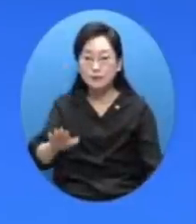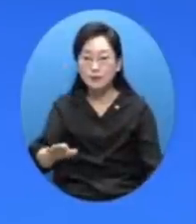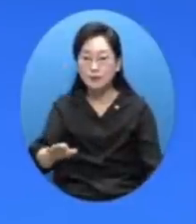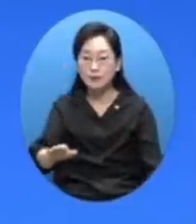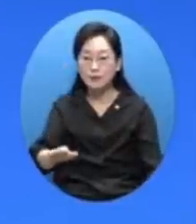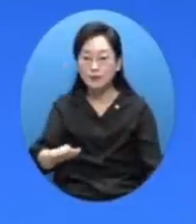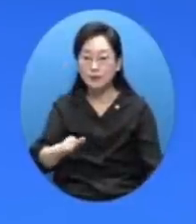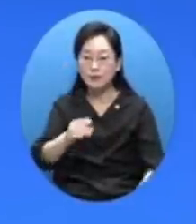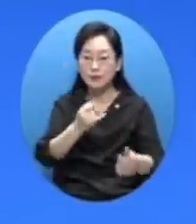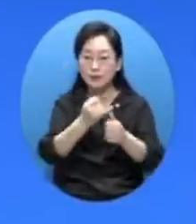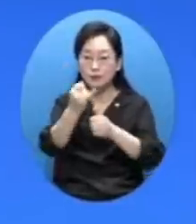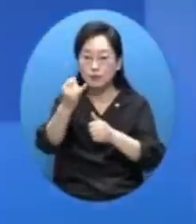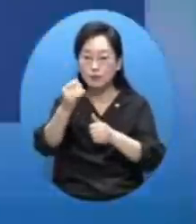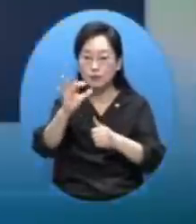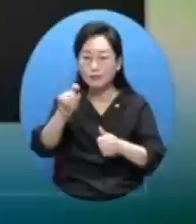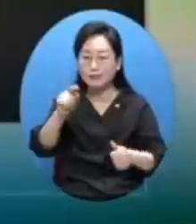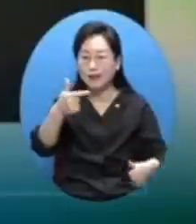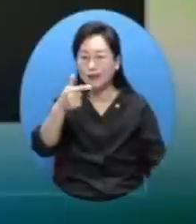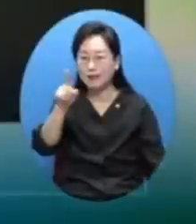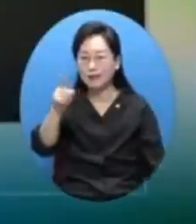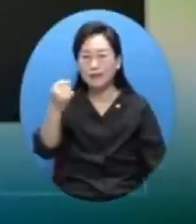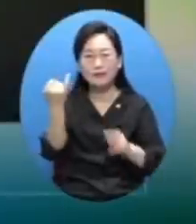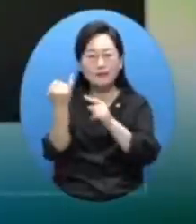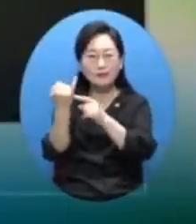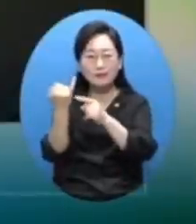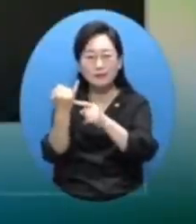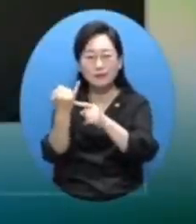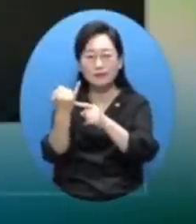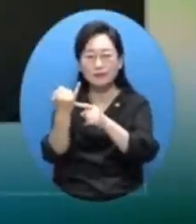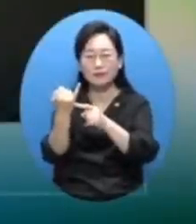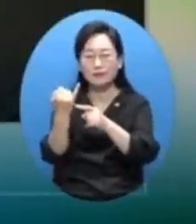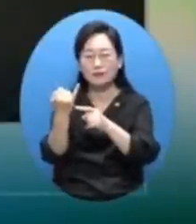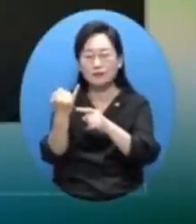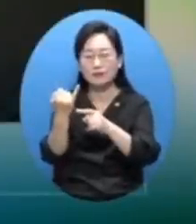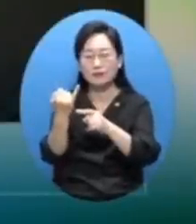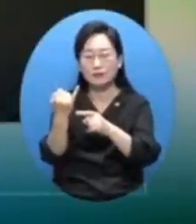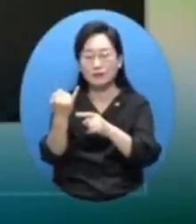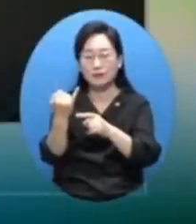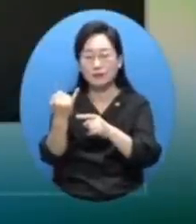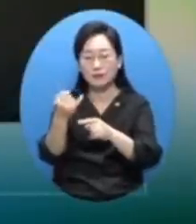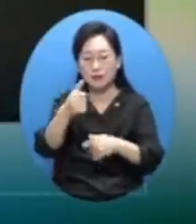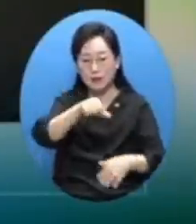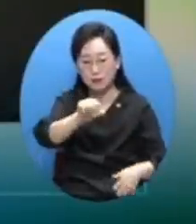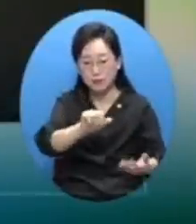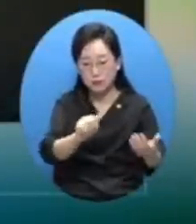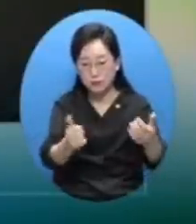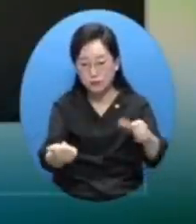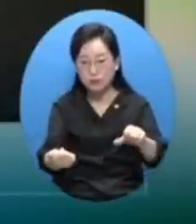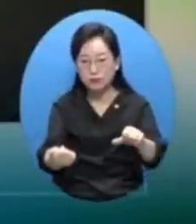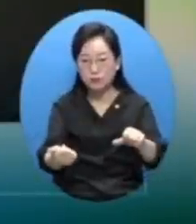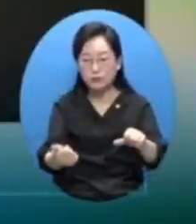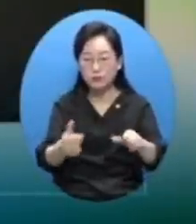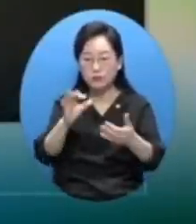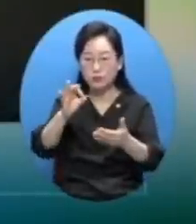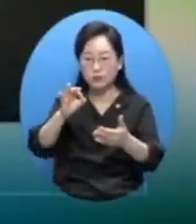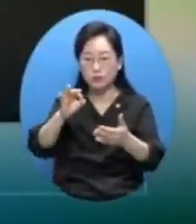부인되는 안나스페퍼들은 너무나 아들도 잃고 전도사도